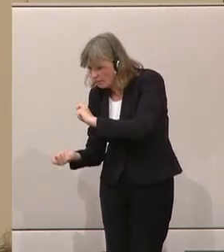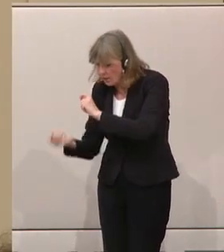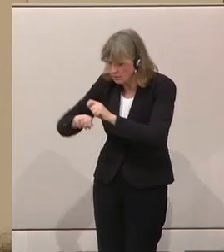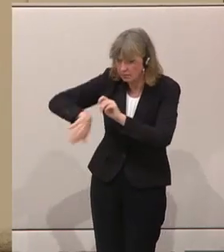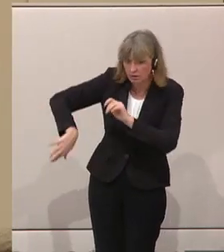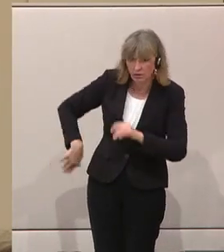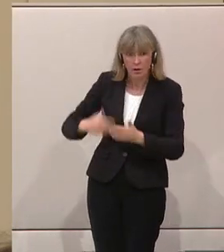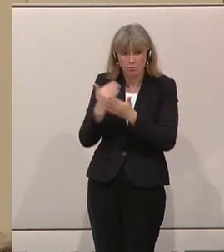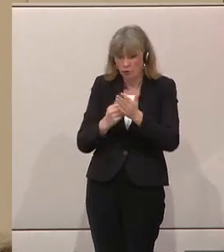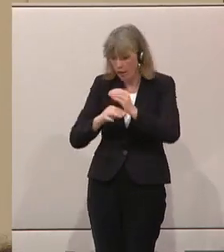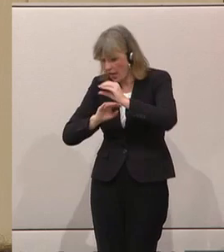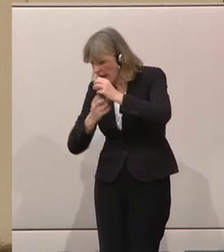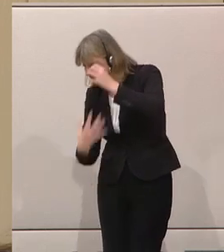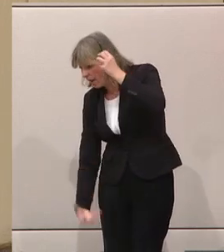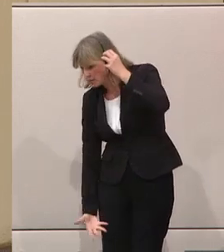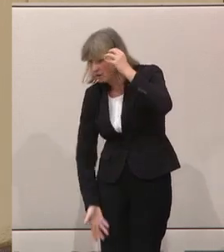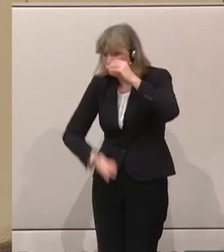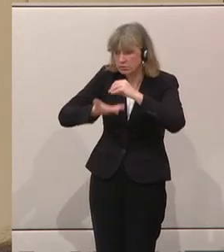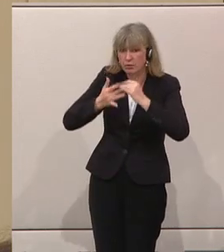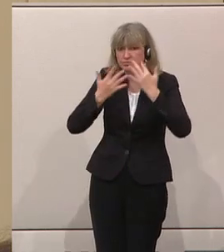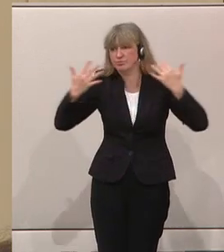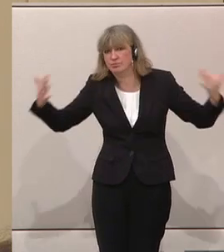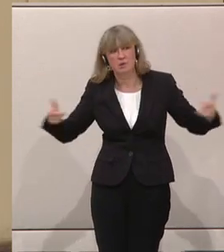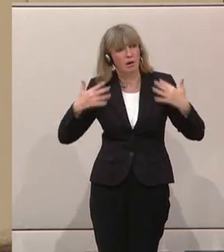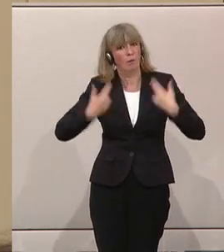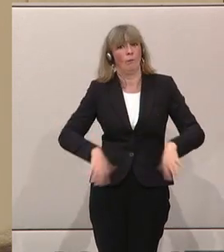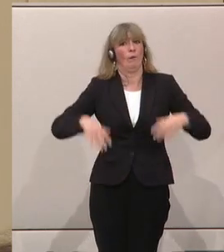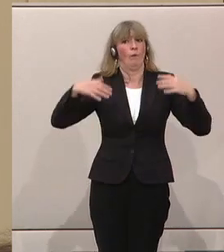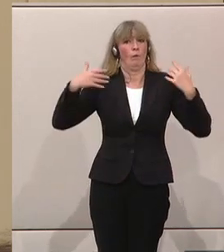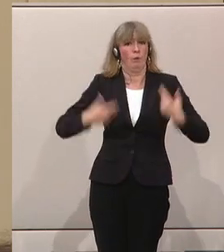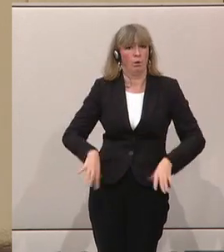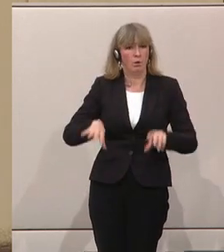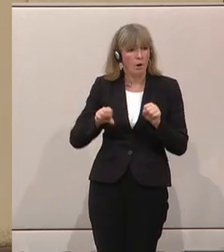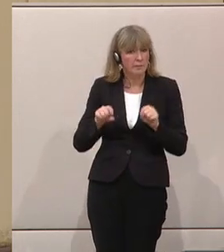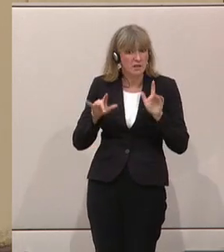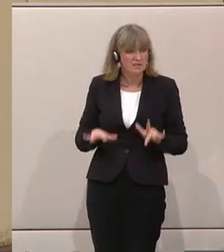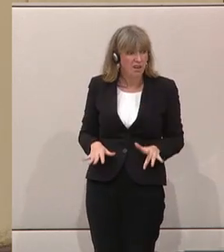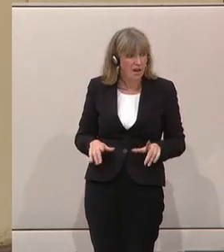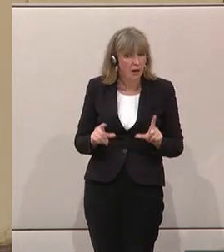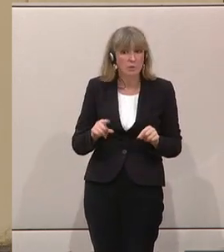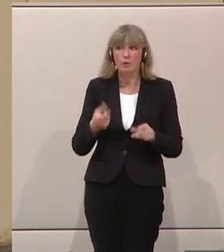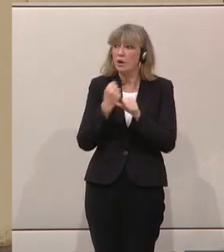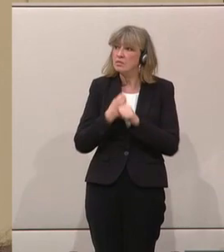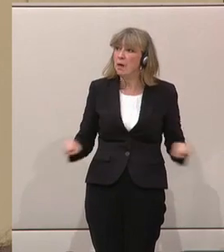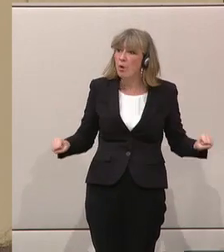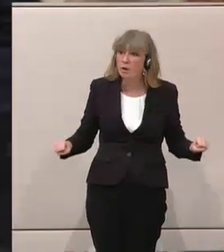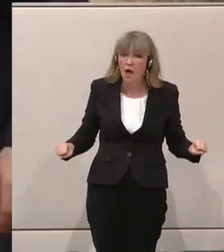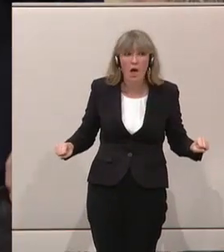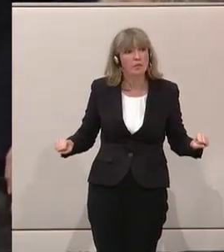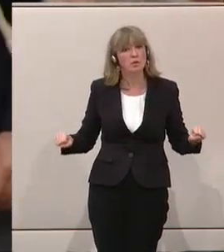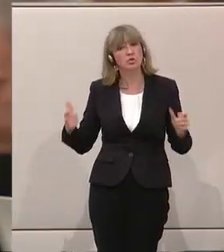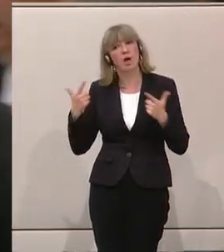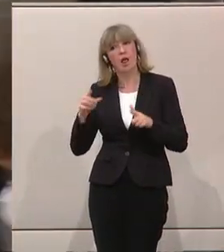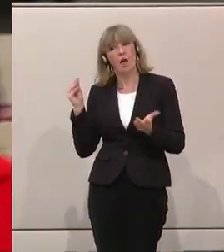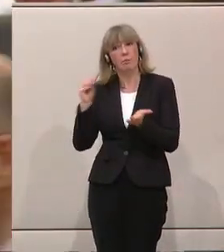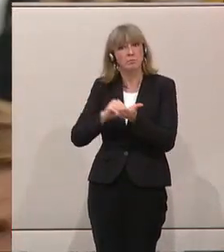erweitern und. Das sind weitreichende Zuständigkeiten und Befugnisse also, die zudem keinerlei demokratischer